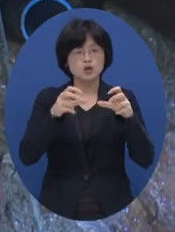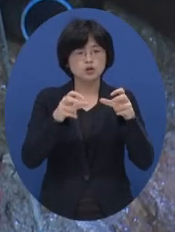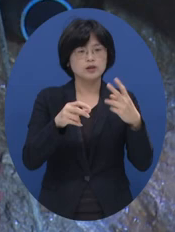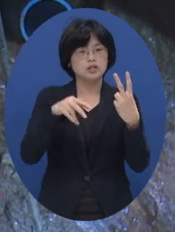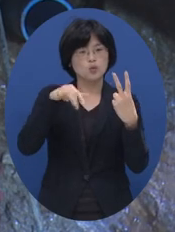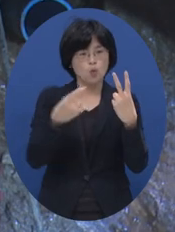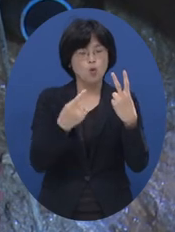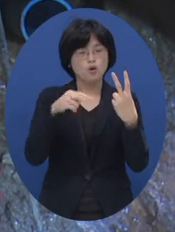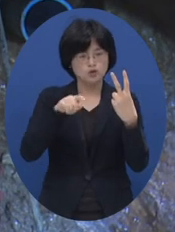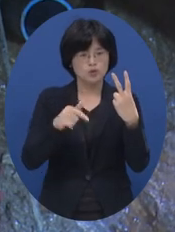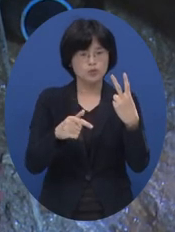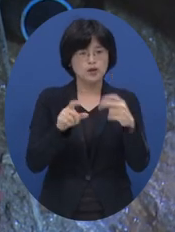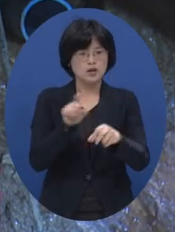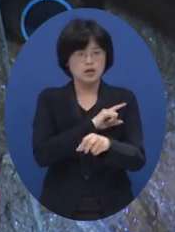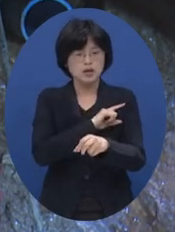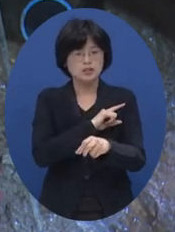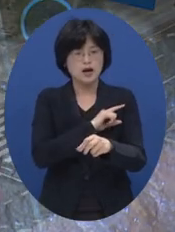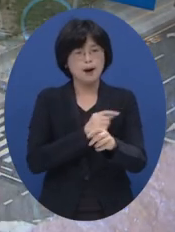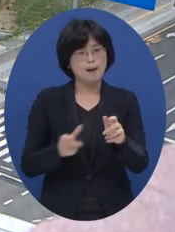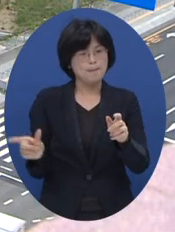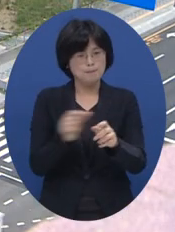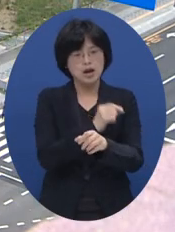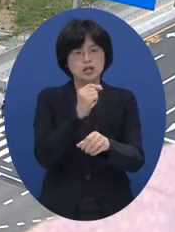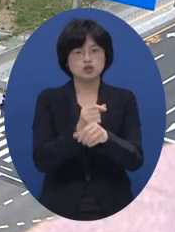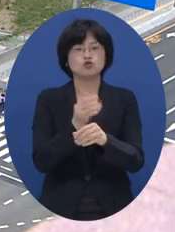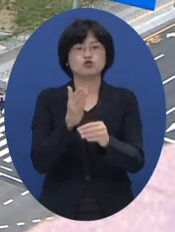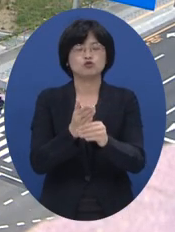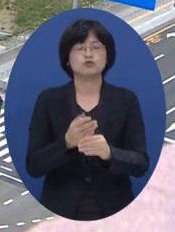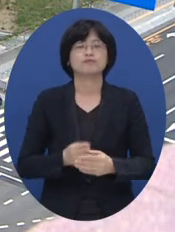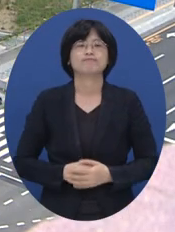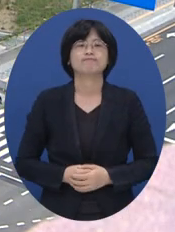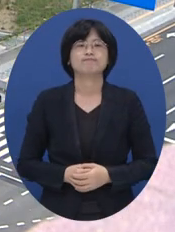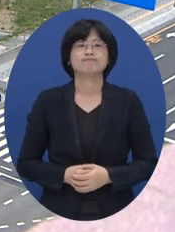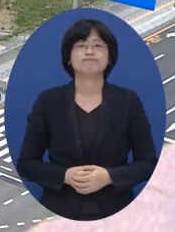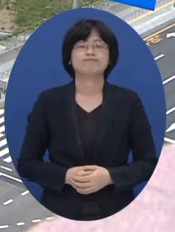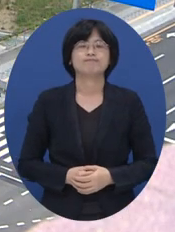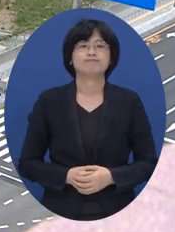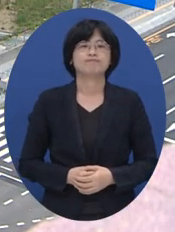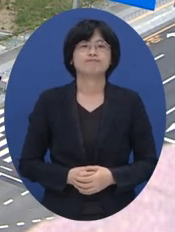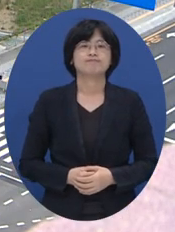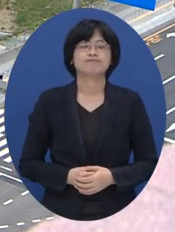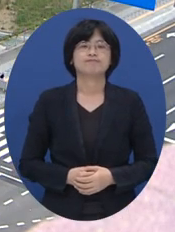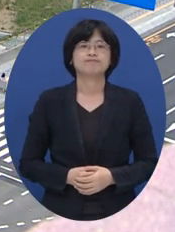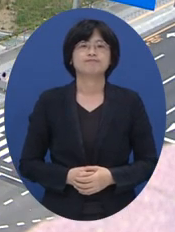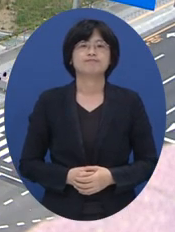2호선의 사업 속도가 가장 빠르다고도 밝혔습니다. 경기주TV 한선지입니다.